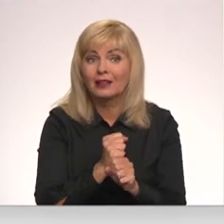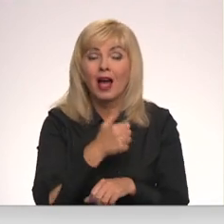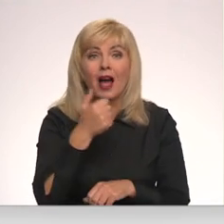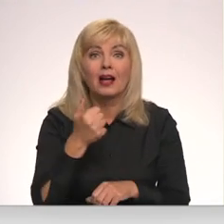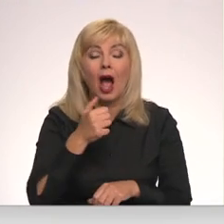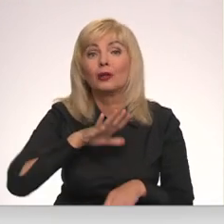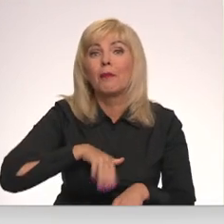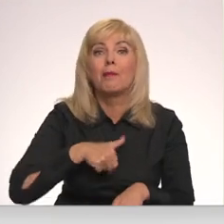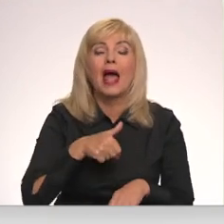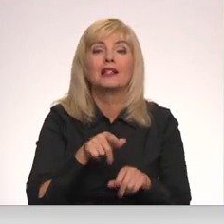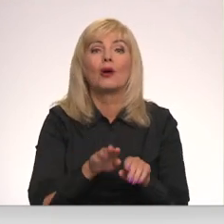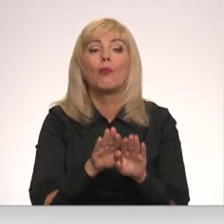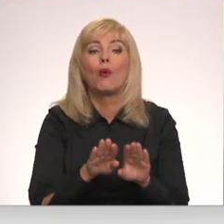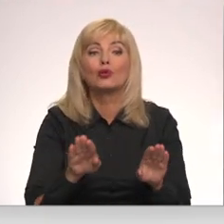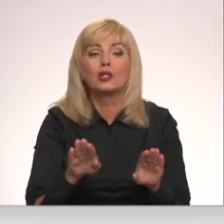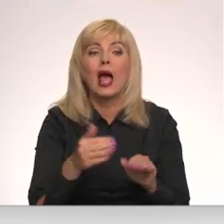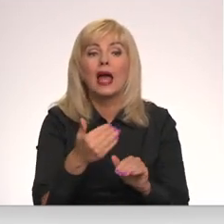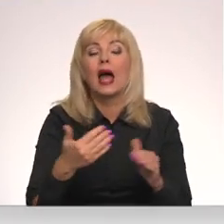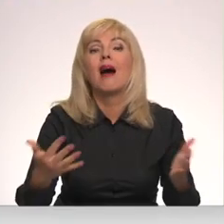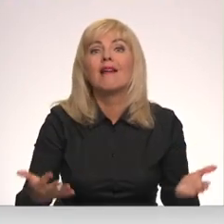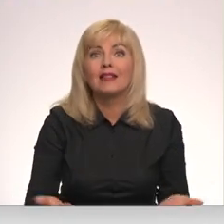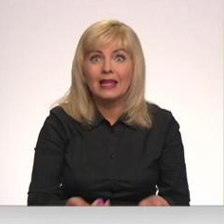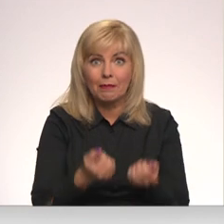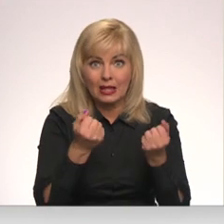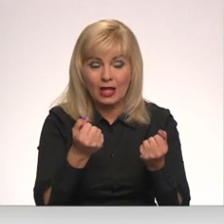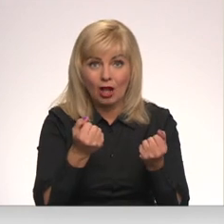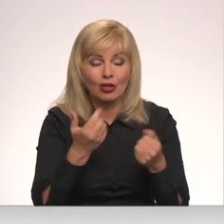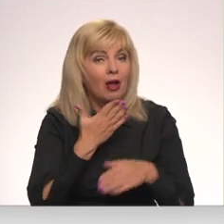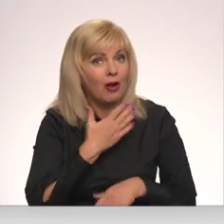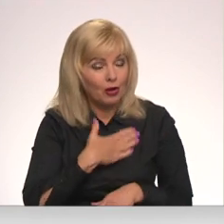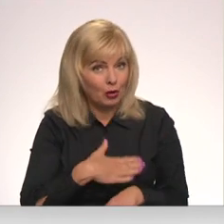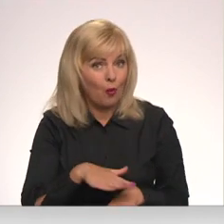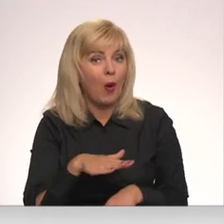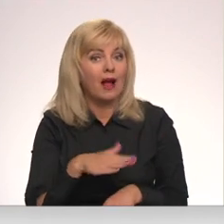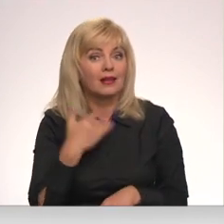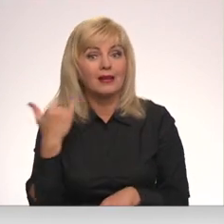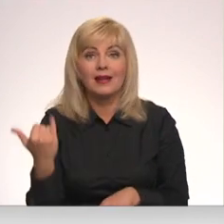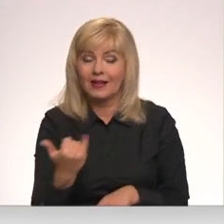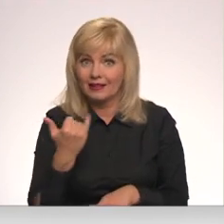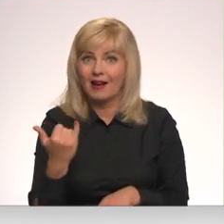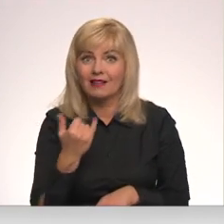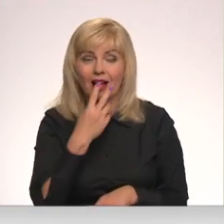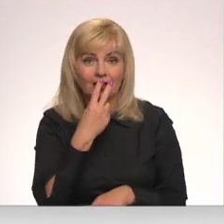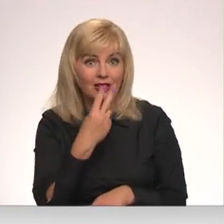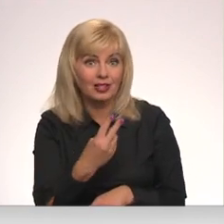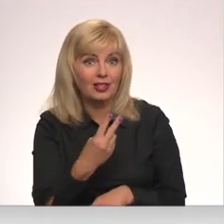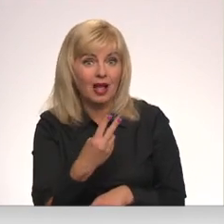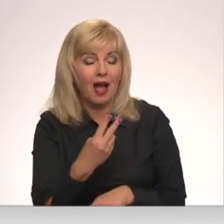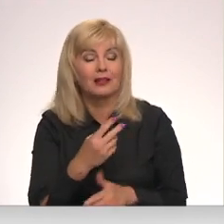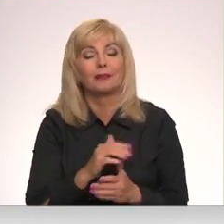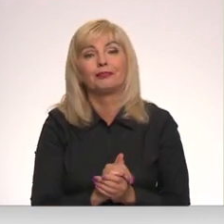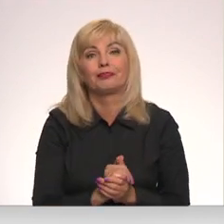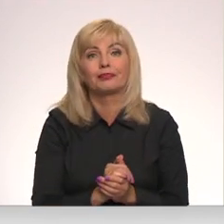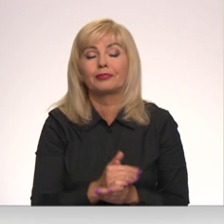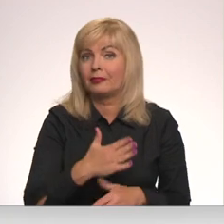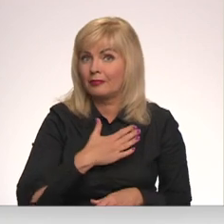pēc muzeja dibināšanas. Nu, ļoti interesanti izskatījās katrā ziņā.